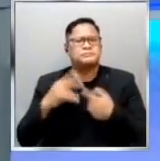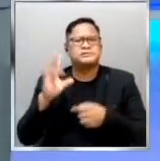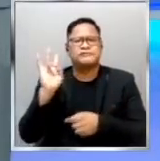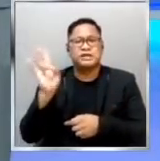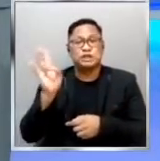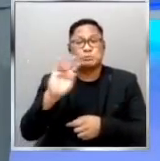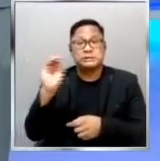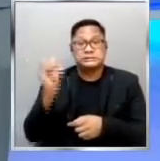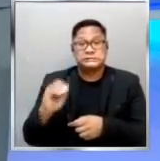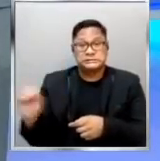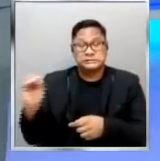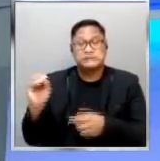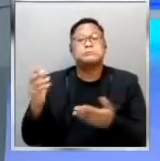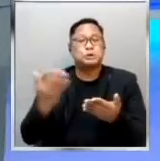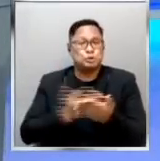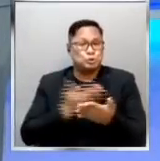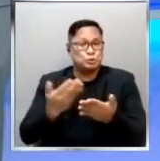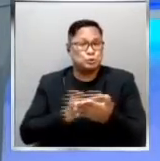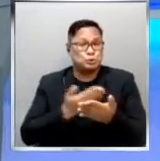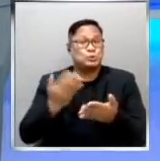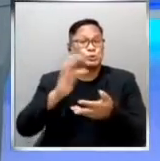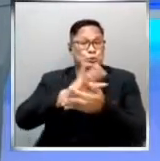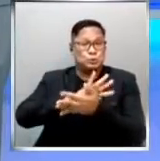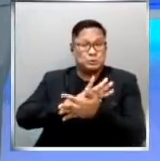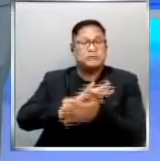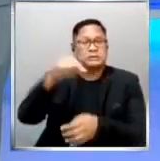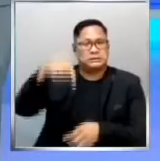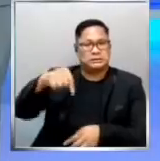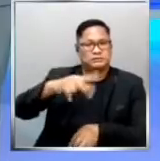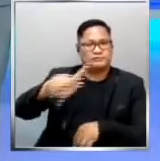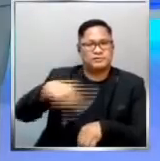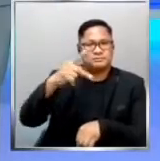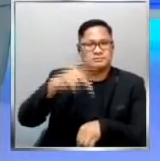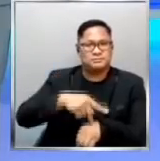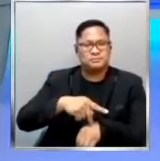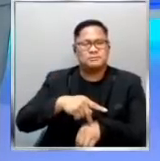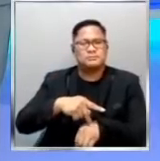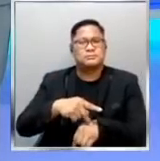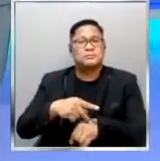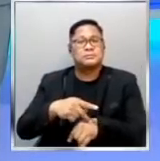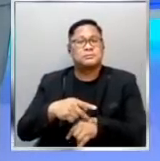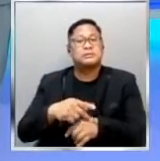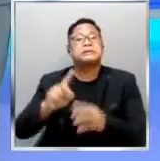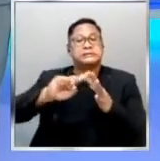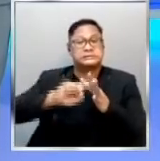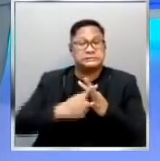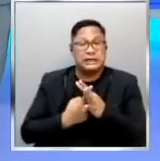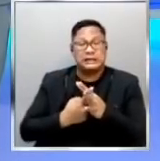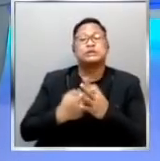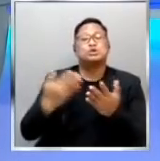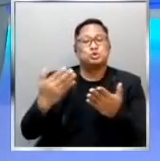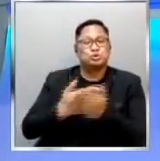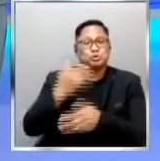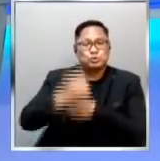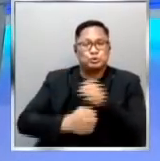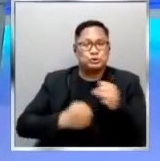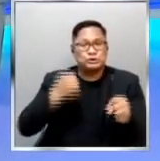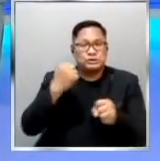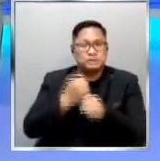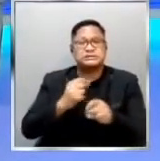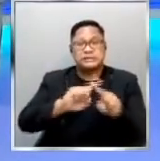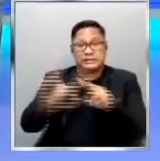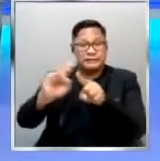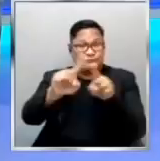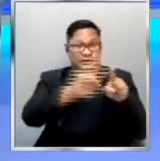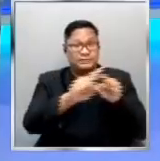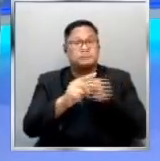mga bagong kaso ng COVID-19 dito sa ating bansa ay nagsimula noong bagong taon mula po sa mga probinsya. Pero